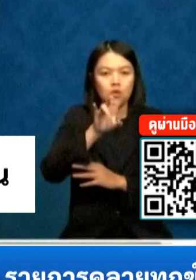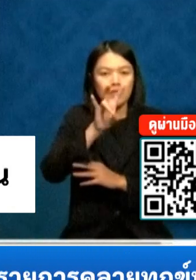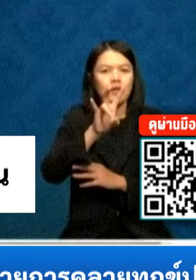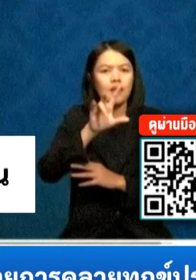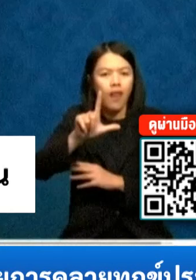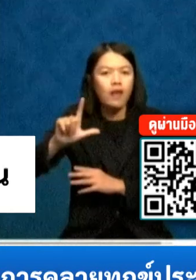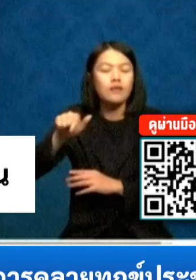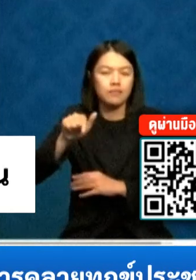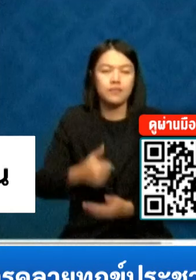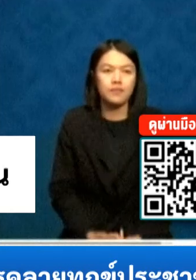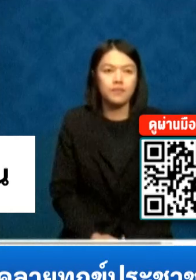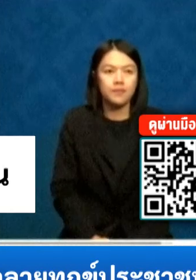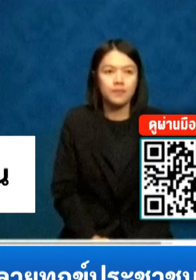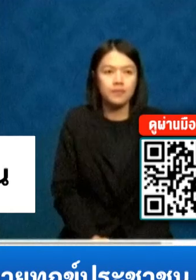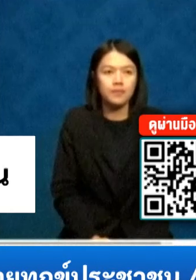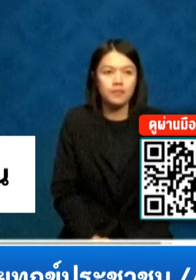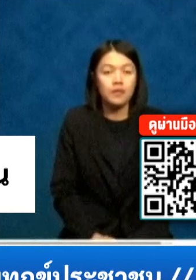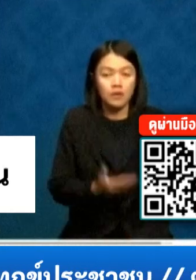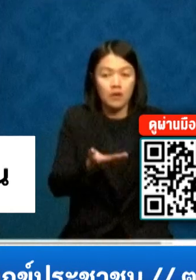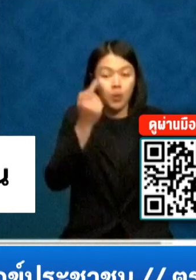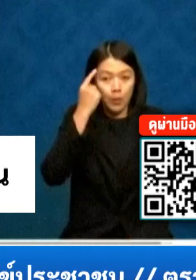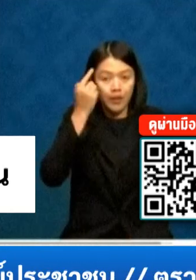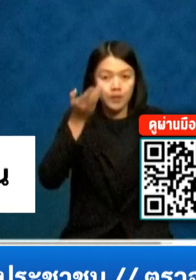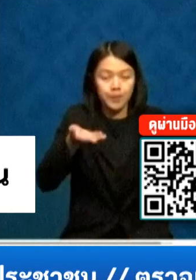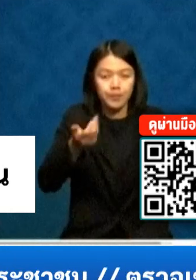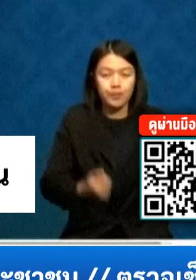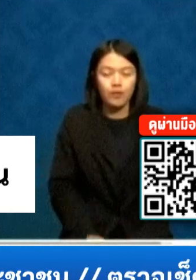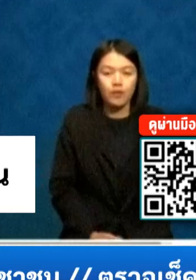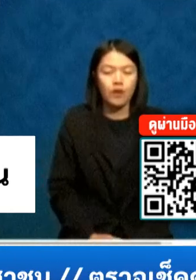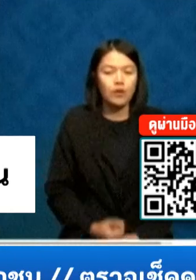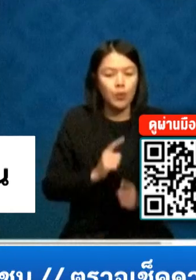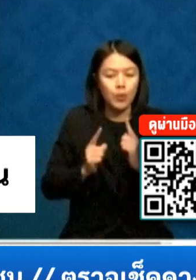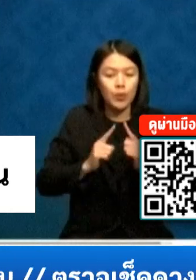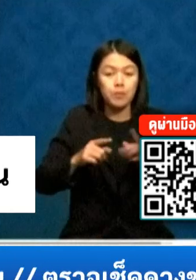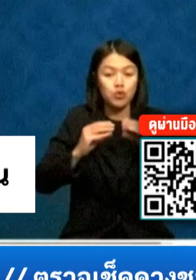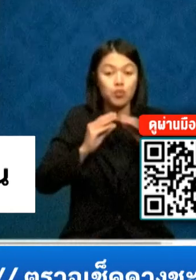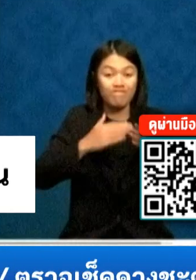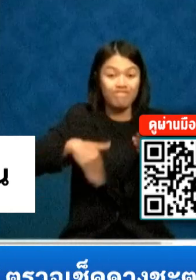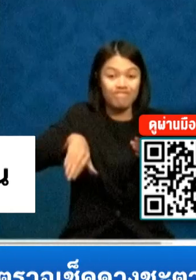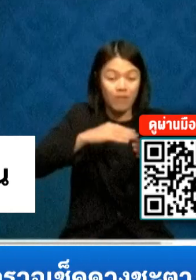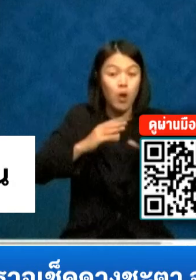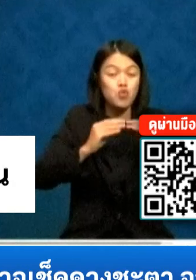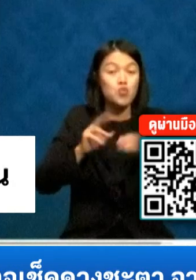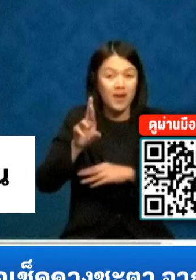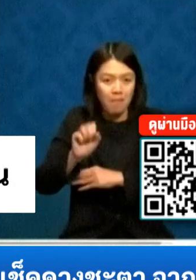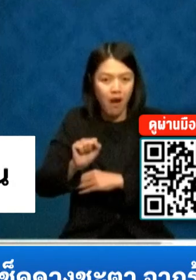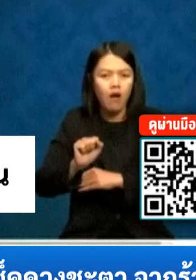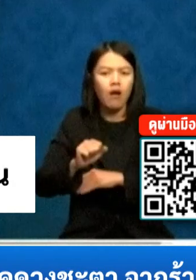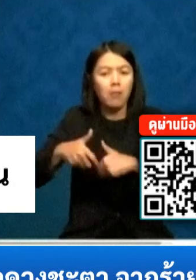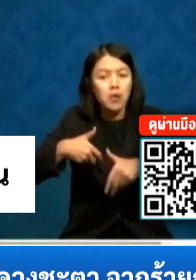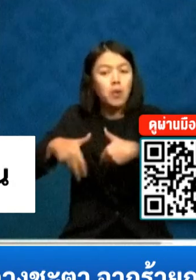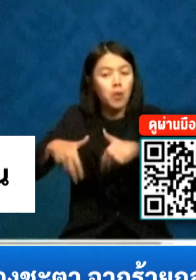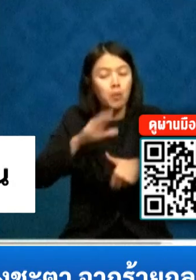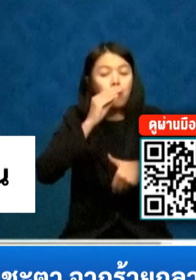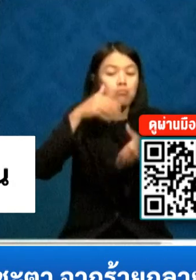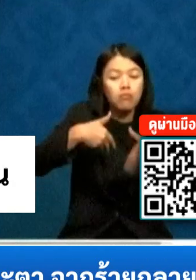3.7 ล้านล้านมันเถอะท่านประธานครับท่านประธานรู้ไหมครับเวลาเราพูดกันในสภาเนี่ยเราพูดกันถึงแต่ประชาชนประชาชนประ